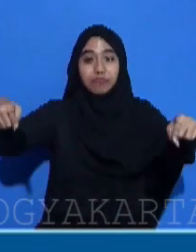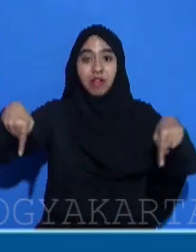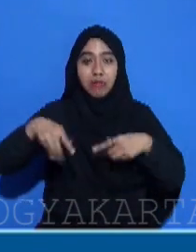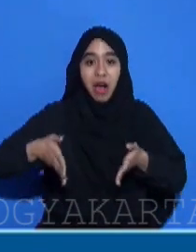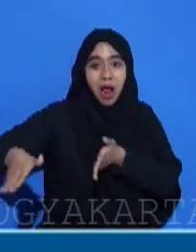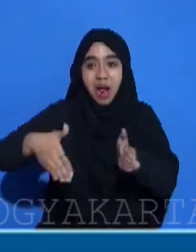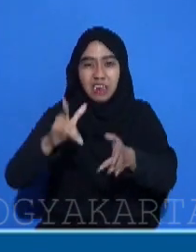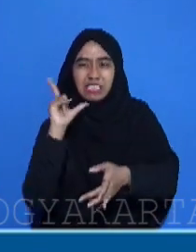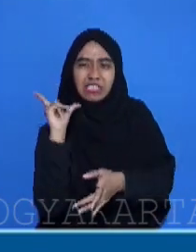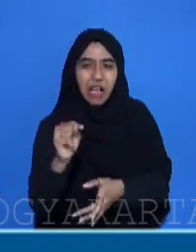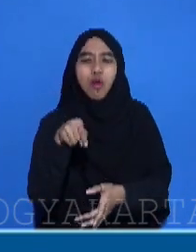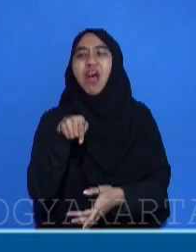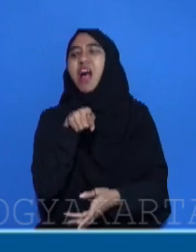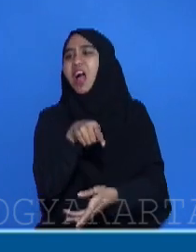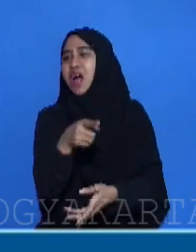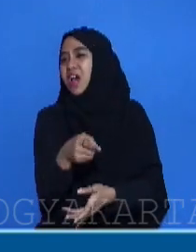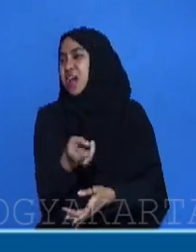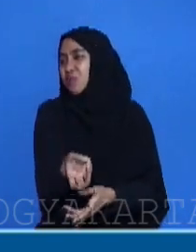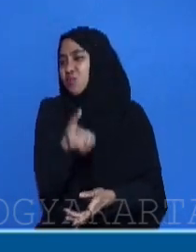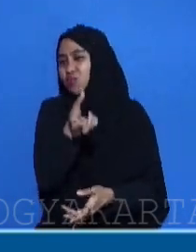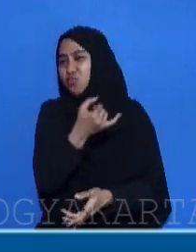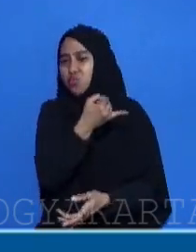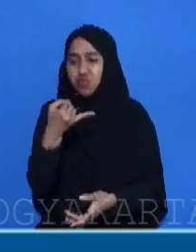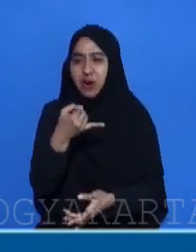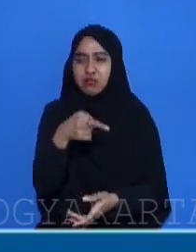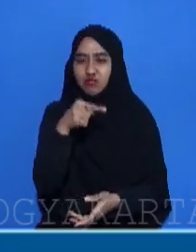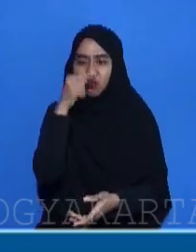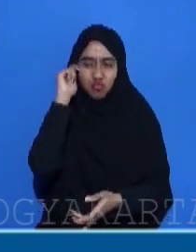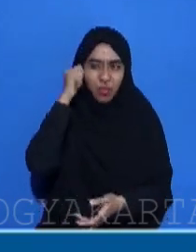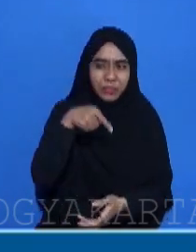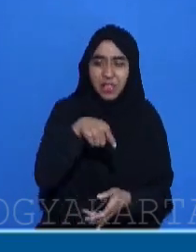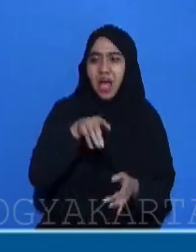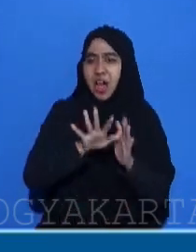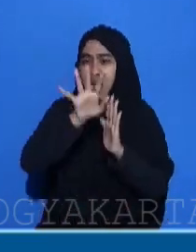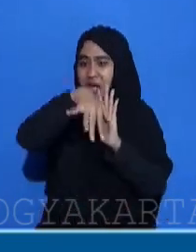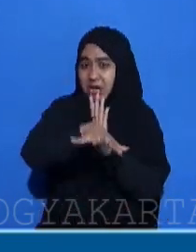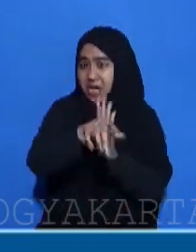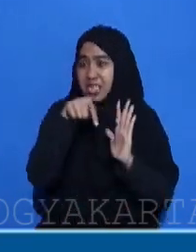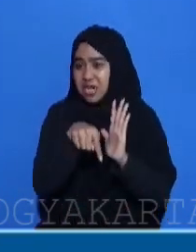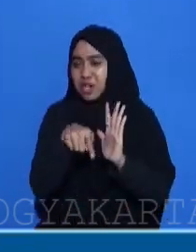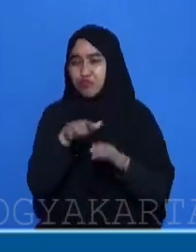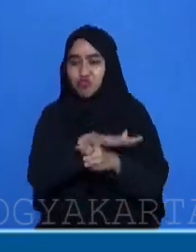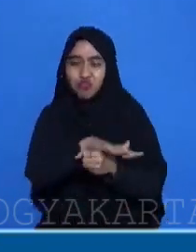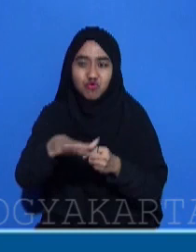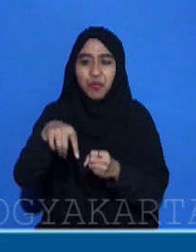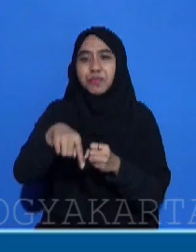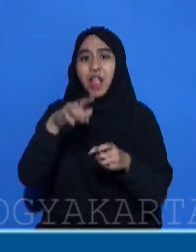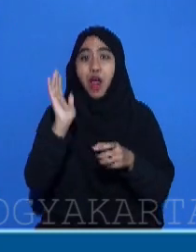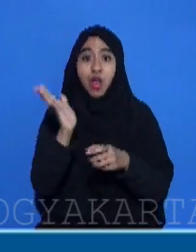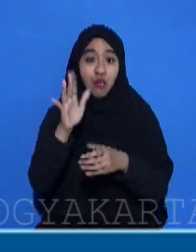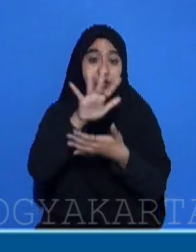irigasi leben Dowo Kuningan ini pilih kabetan Toyo irigasi kacekapan jalaran ngepasin giliran